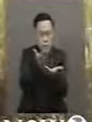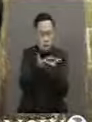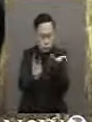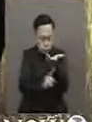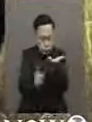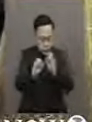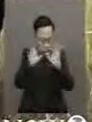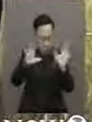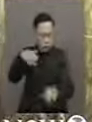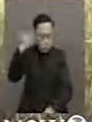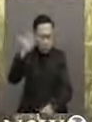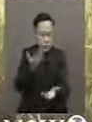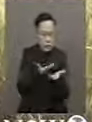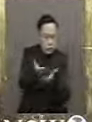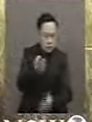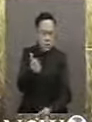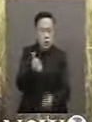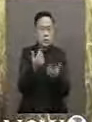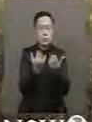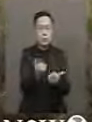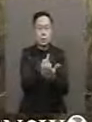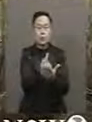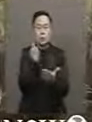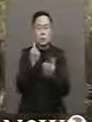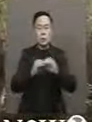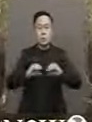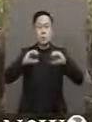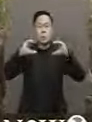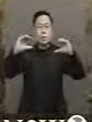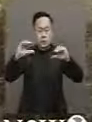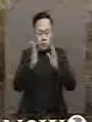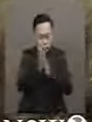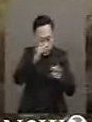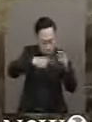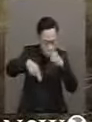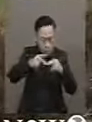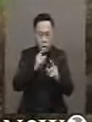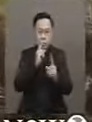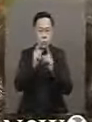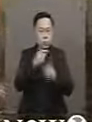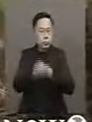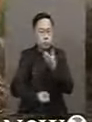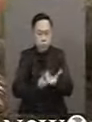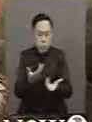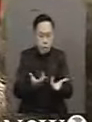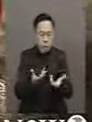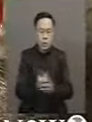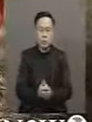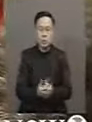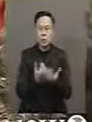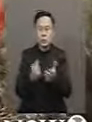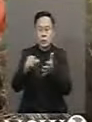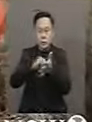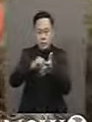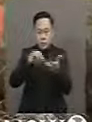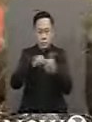ๆซึ่งทางตัวแทนของรัฐที่ลงพื้นที่คุณอานันท์สมุททารินทร์นะครับบอกว่าการ